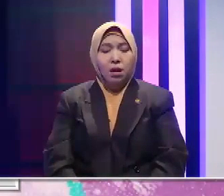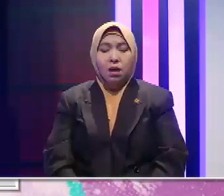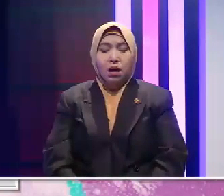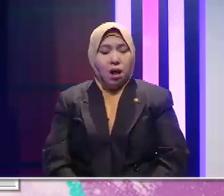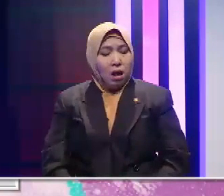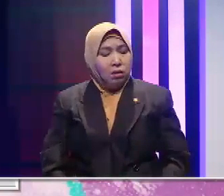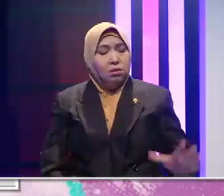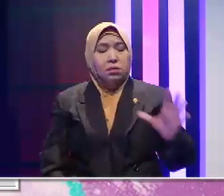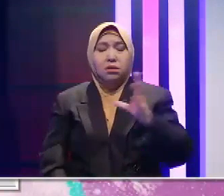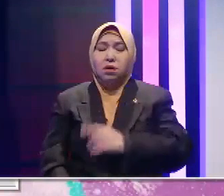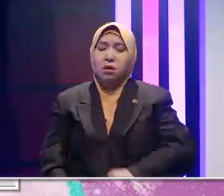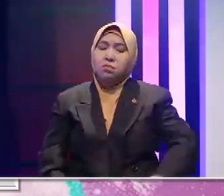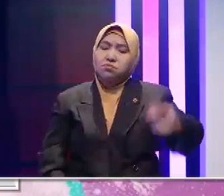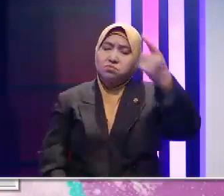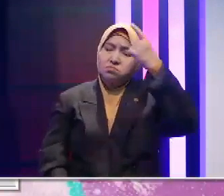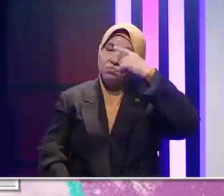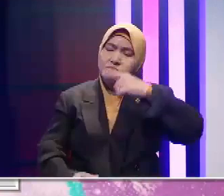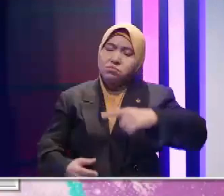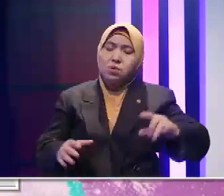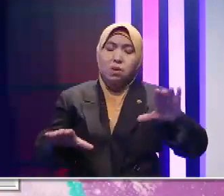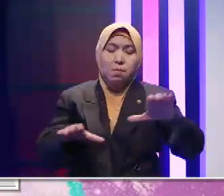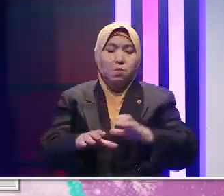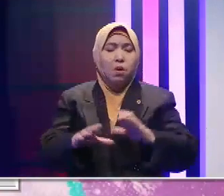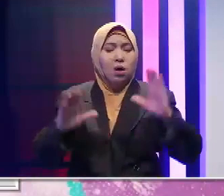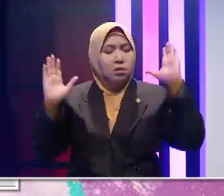idza nudiya